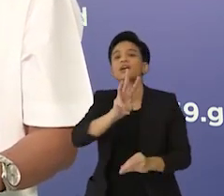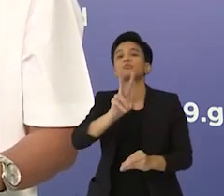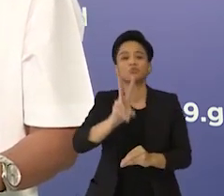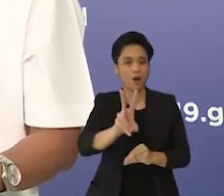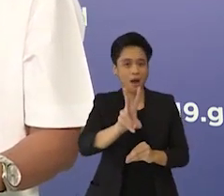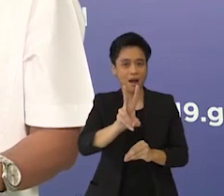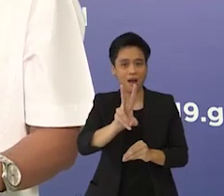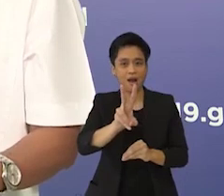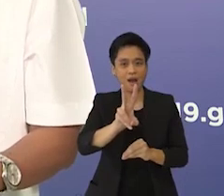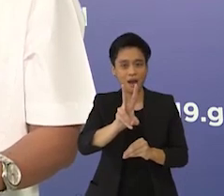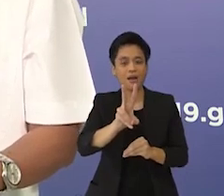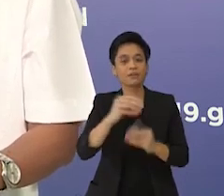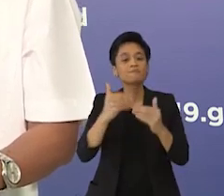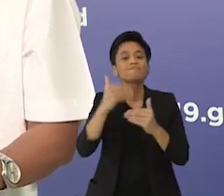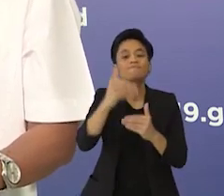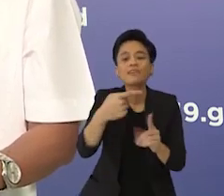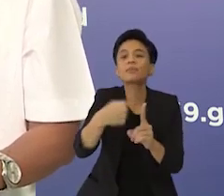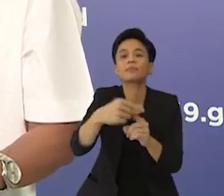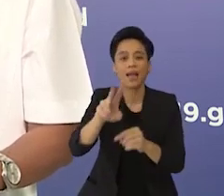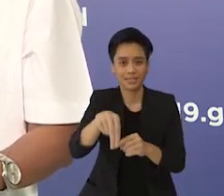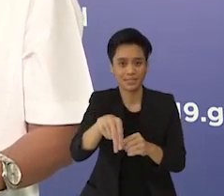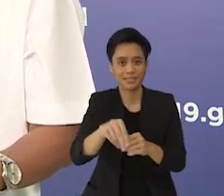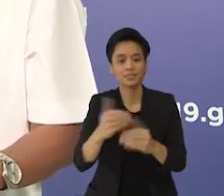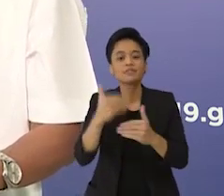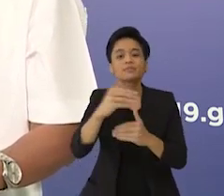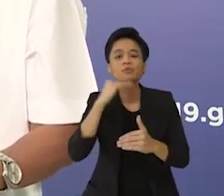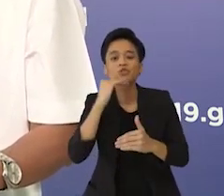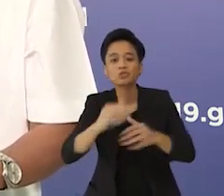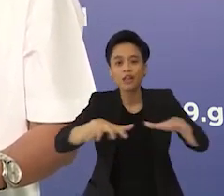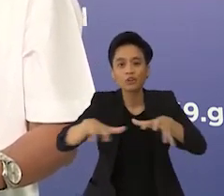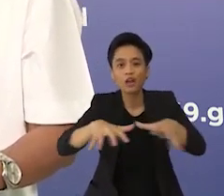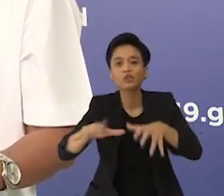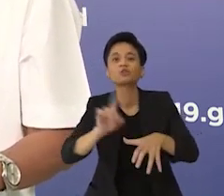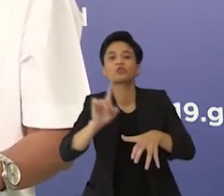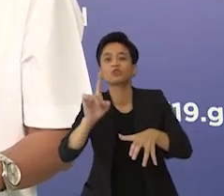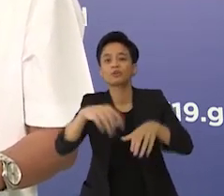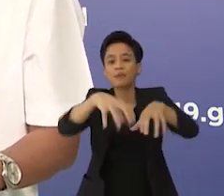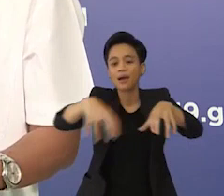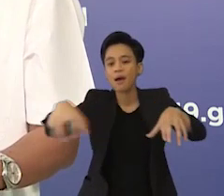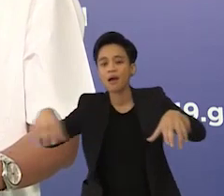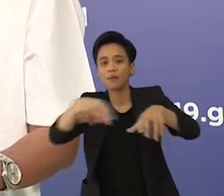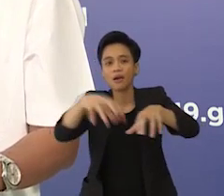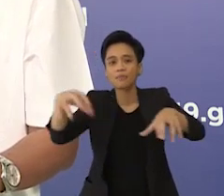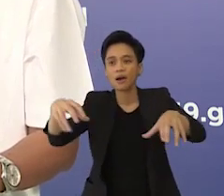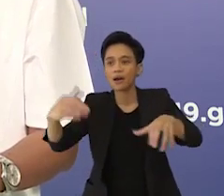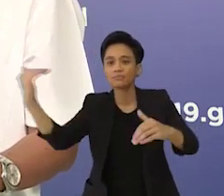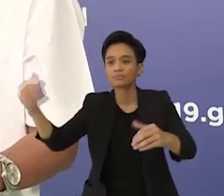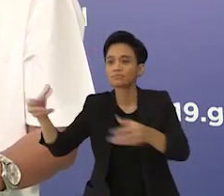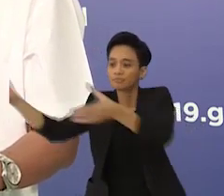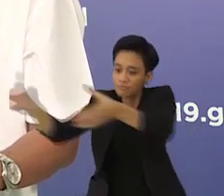lainnya dalam waktu dekat setelah dilakukan setting dan kemudian melengkapi sebagian peralatannya akan segera bisa